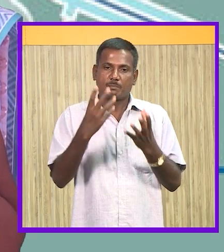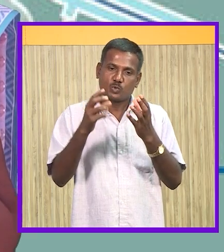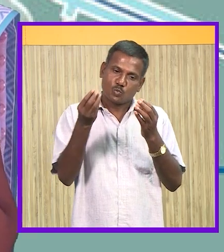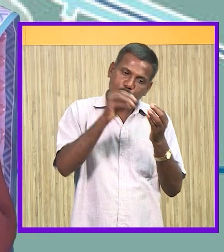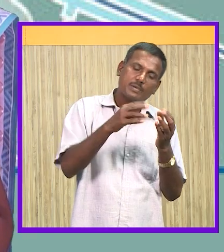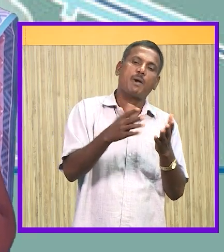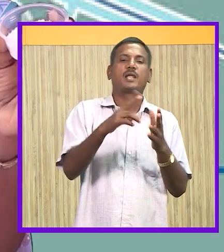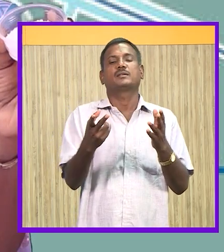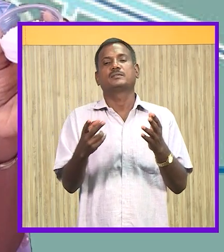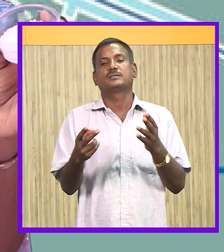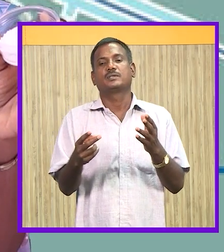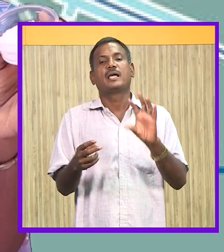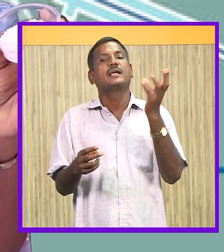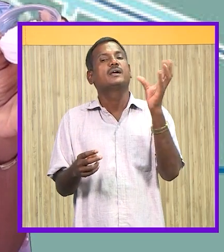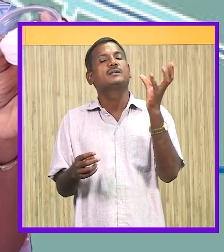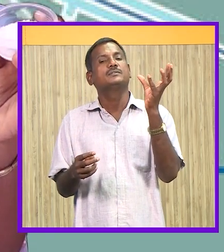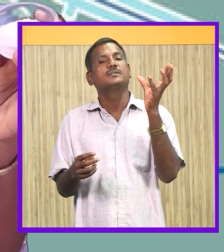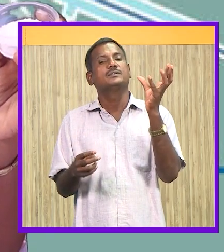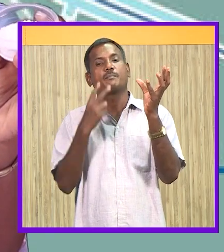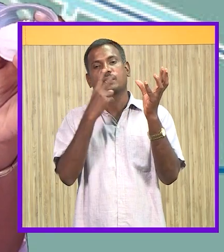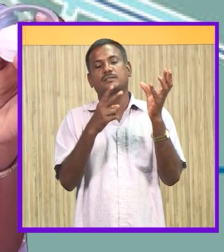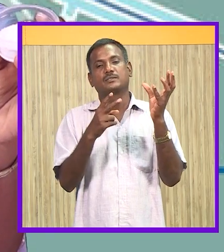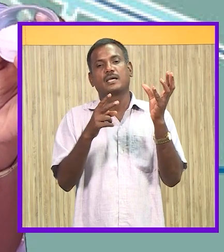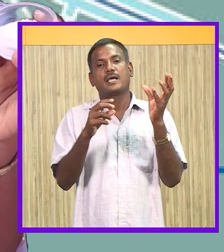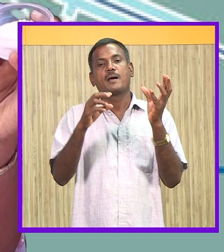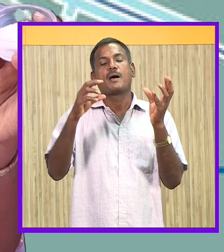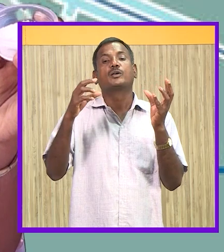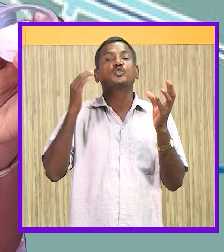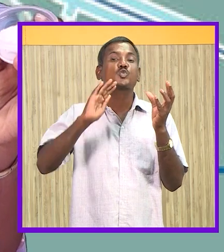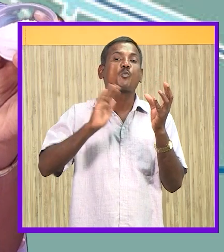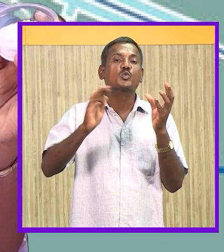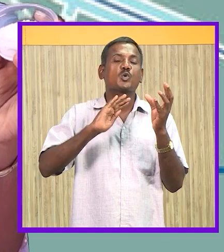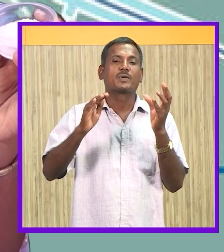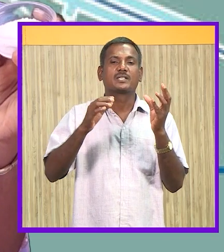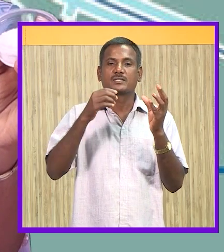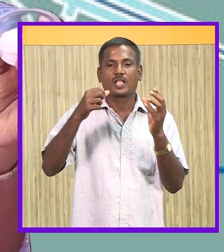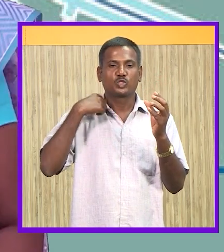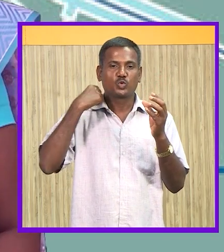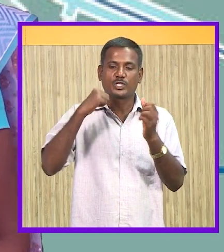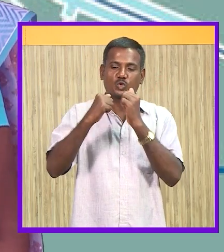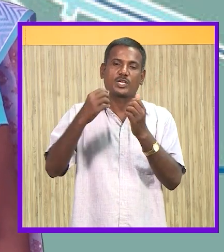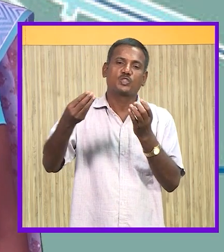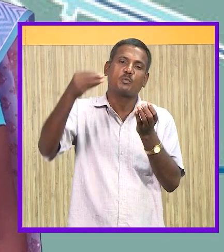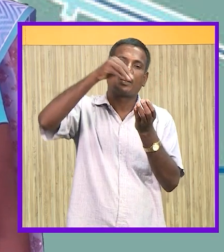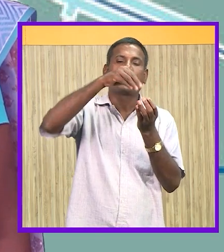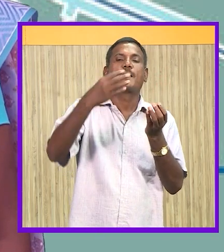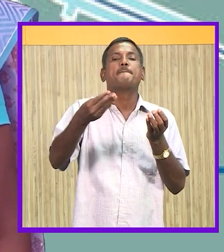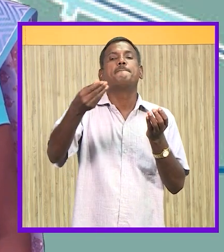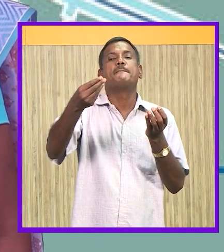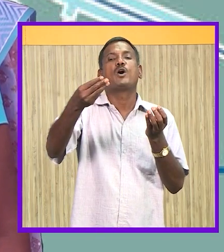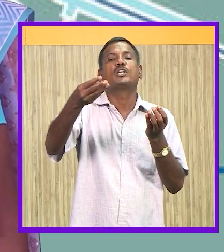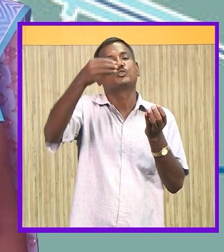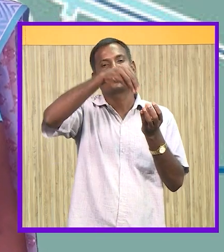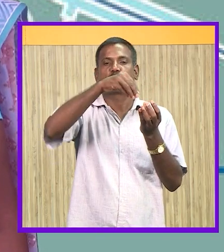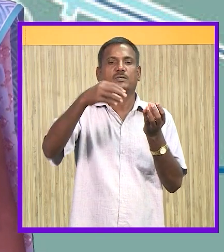சொல்லலாம். எடுத்துக்காட்டா, என்னோட கையில் என்ன இருக்கு பாருங்க, டிட்டர்ஜென்ட் பவுடர், அதாவது சலவை தூள். துணியை துவைக்கிறதுக்கு நம்ம